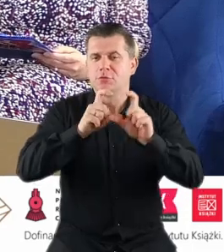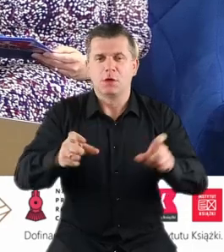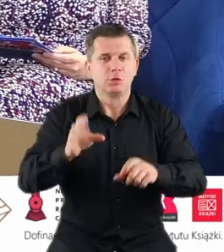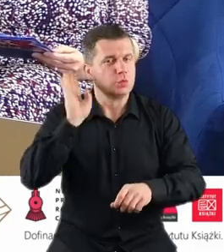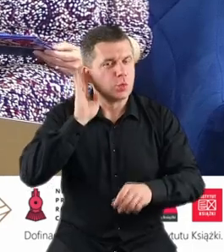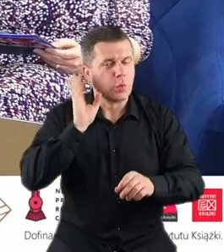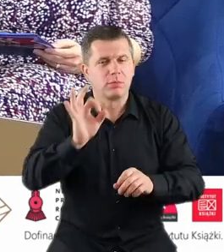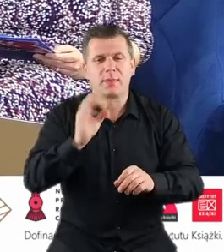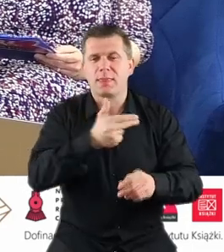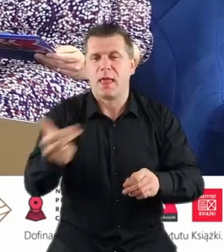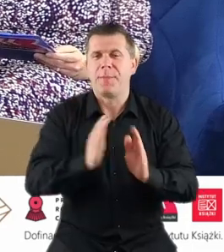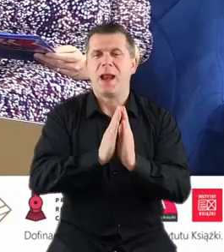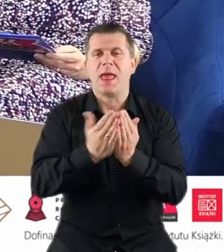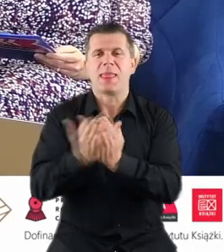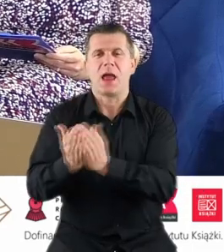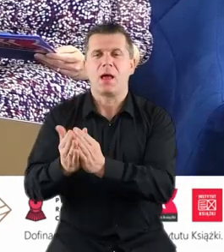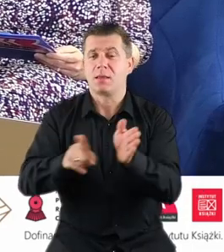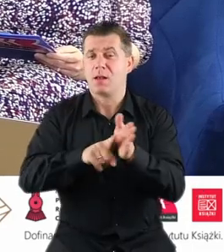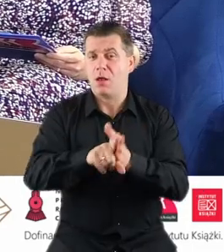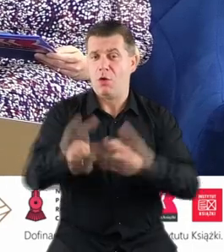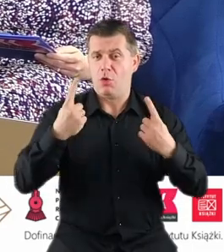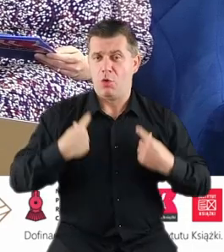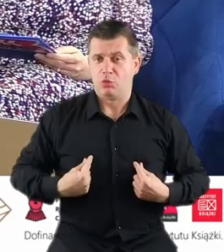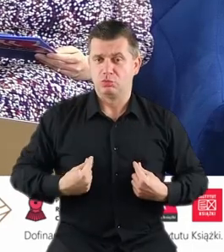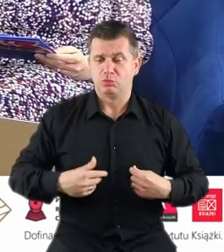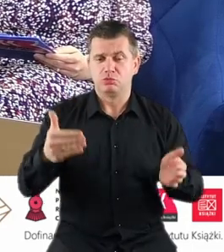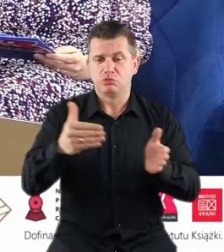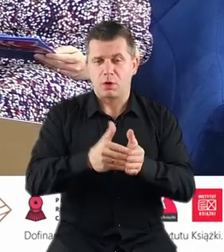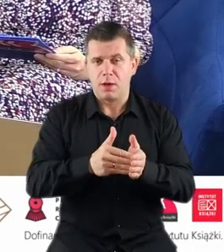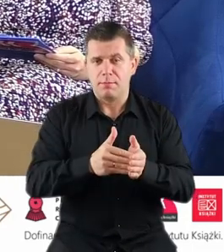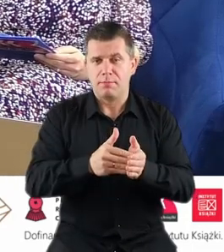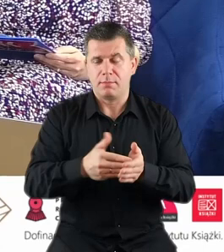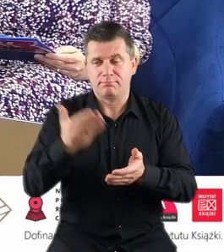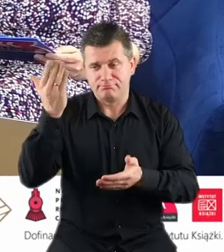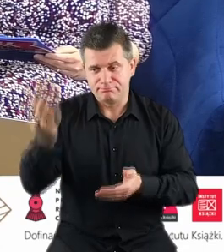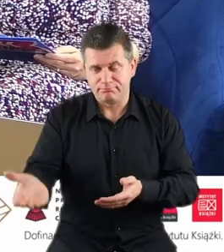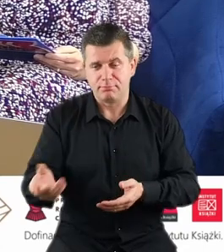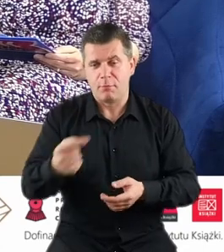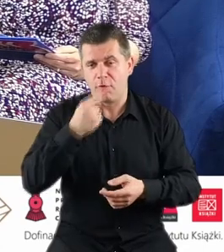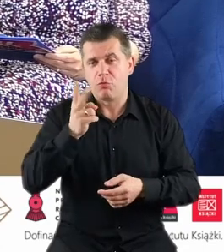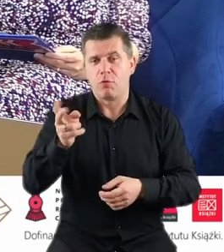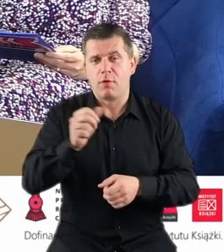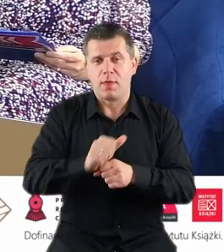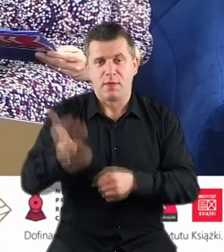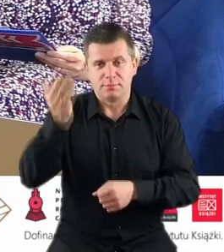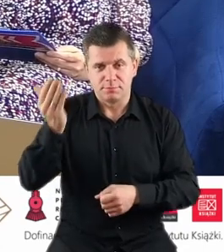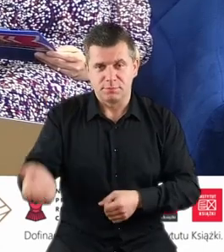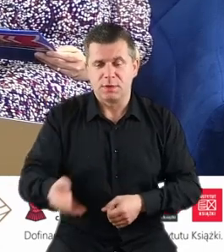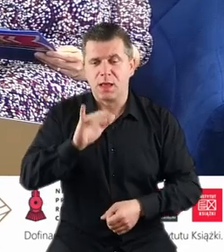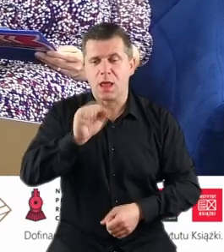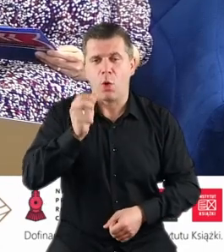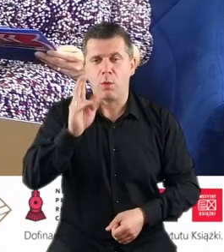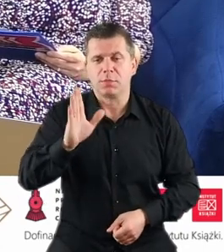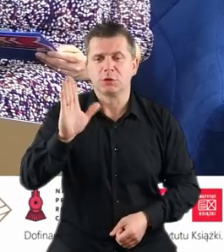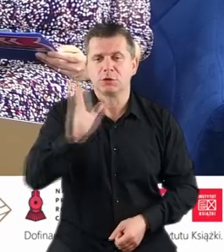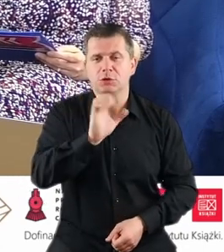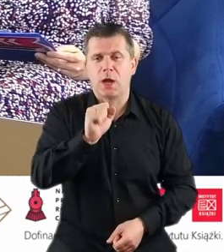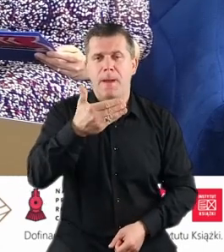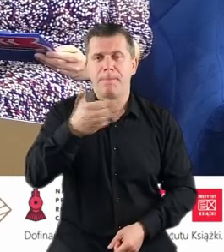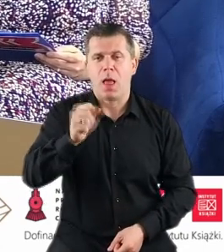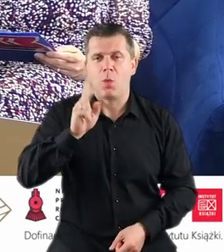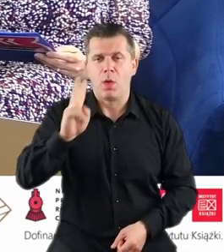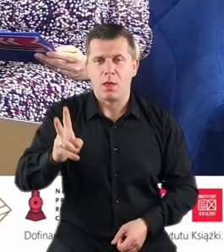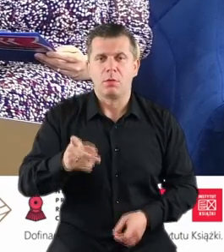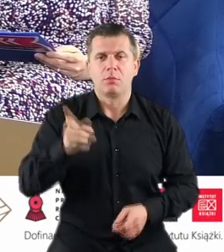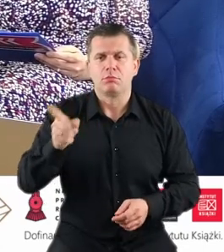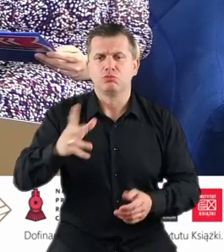o literaturze. Dla osób, którym trzeba przedstawiać pana Jakuba Szamałka, to proszę bardzo.